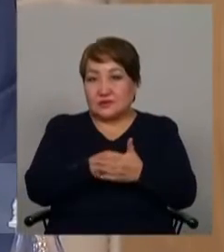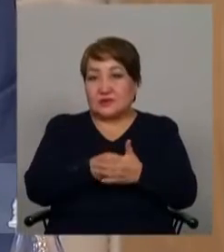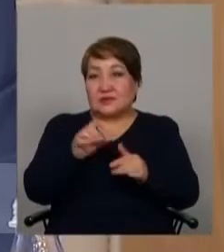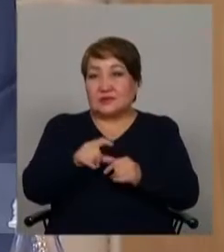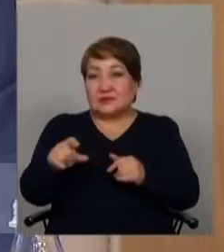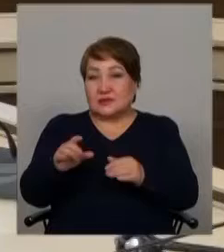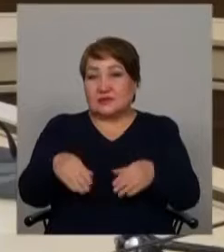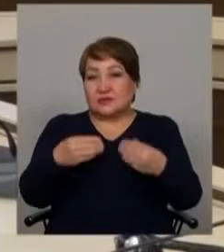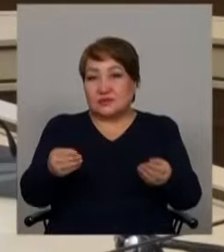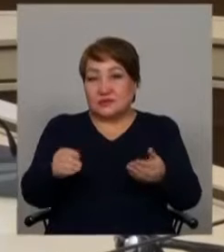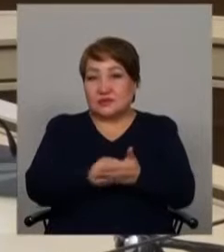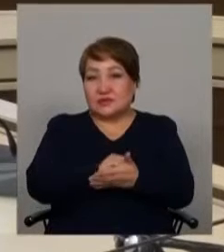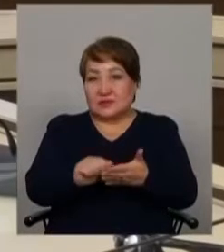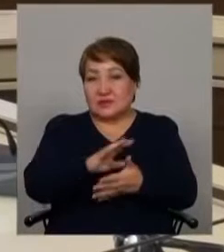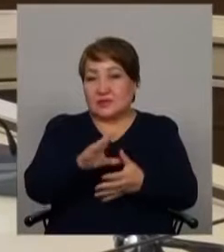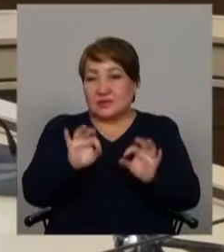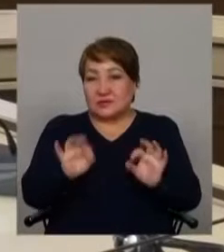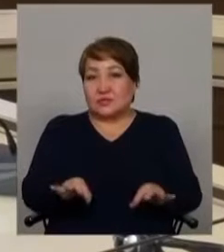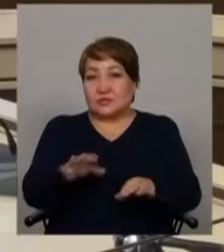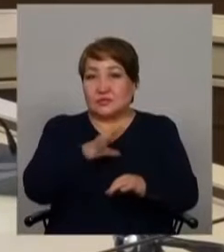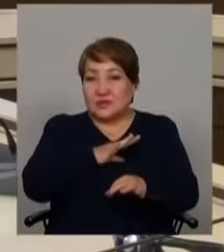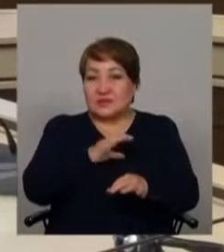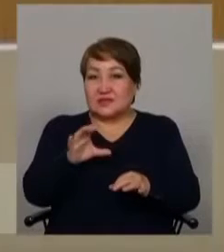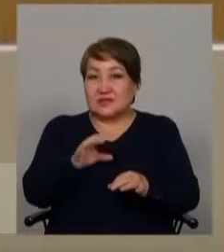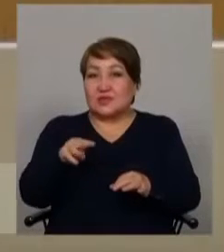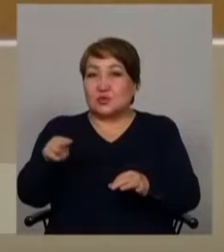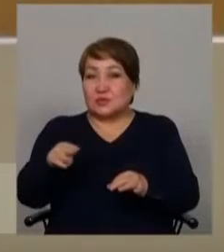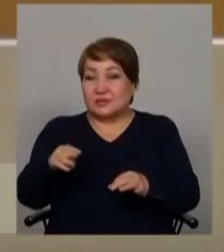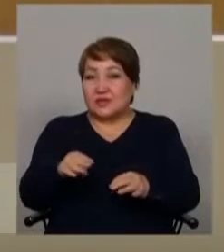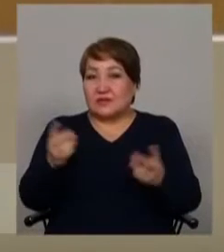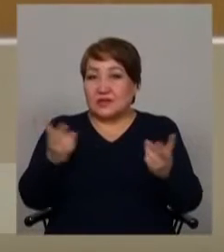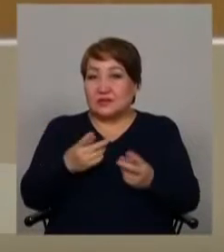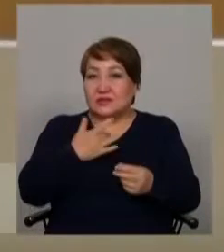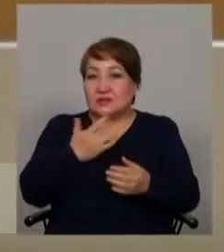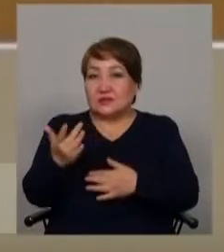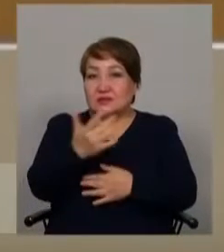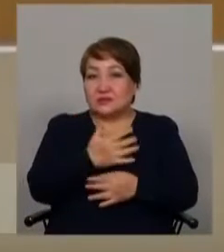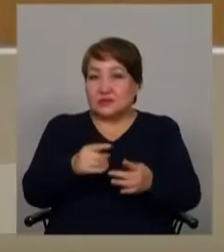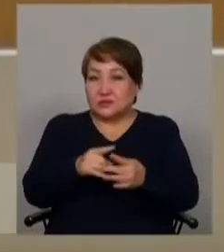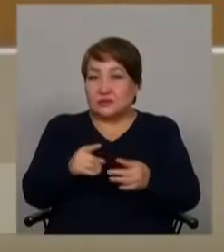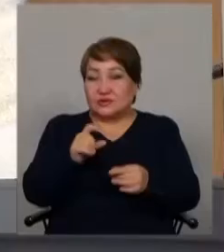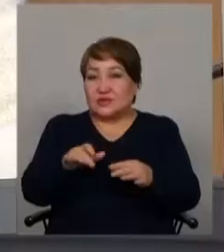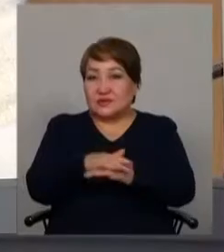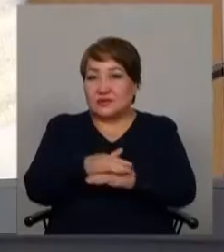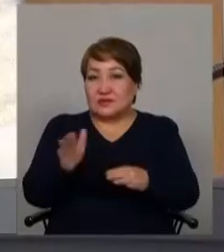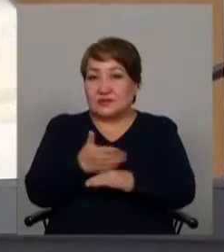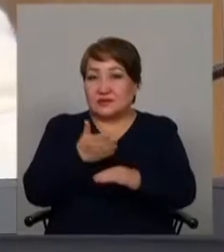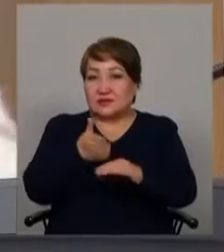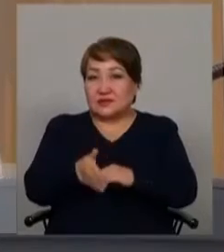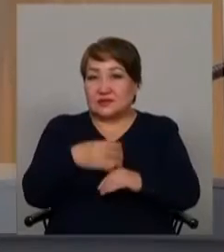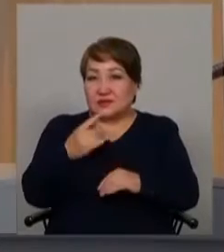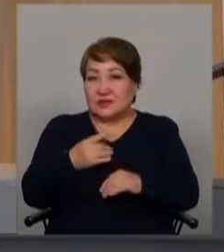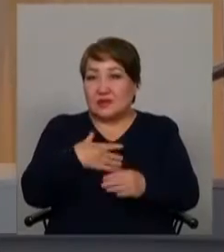құжаттарынан мін таппапты. Ал Салтанат Тұрсынбекова қажетті дауыс жинау үшін өзі де ел арасына шыққанын айтты. Әуелі ол өзін президент